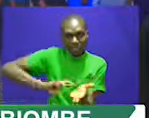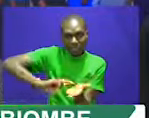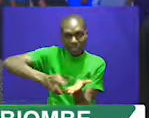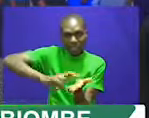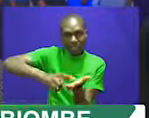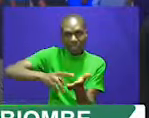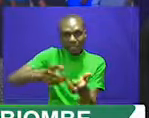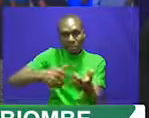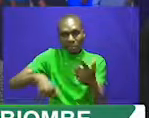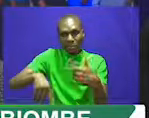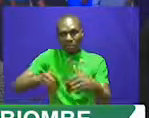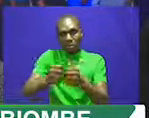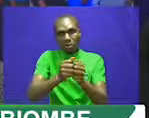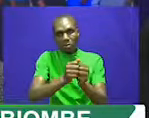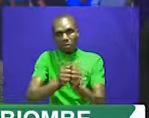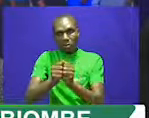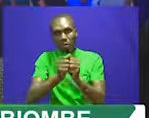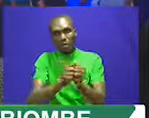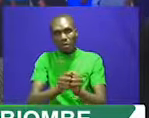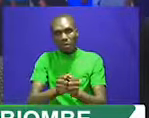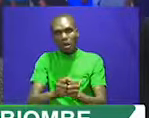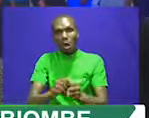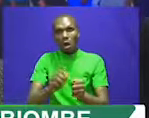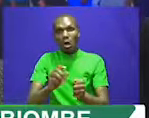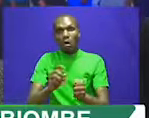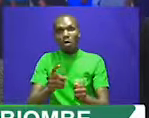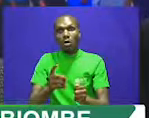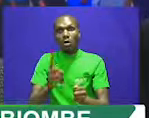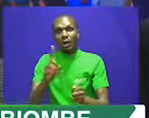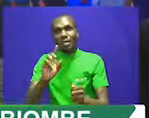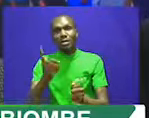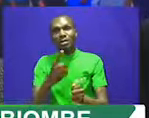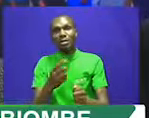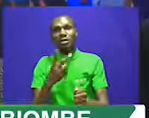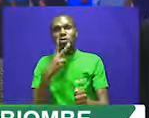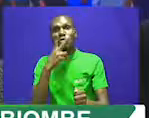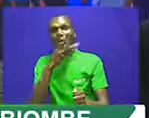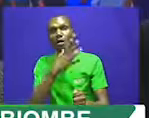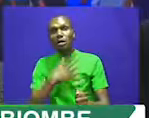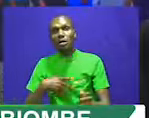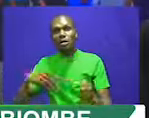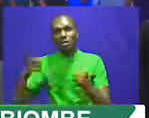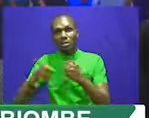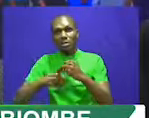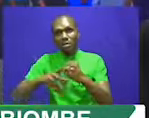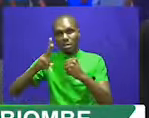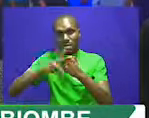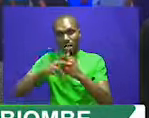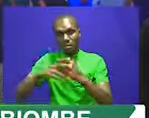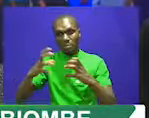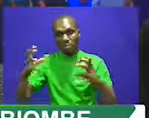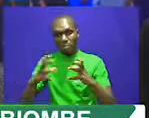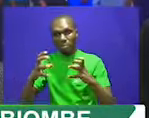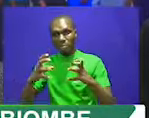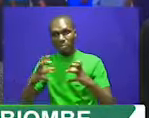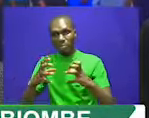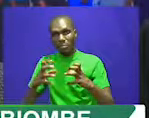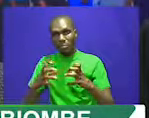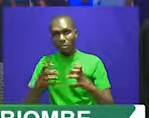leta amo ebyombe bile elibuwaye mo miambiri na sitini na tisa. Mose